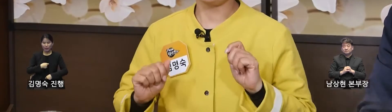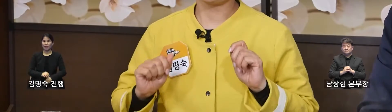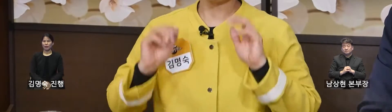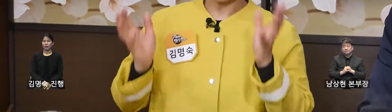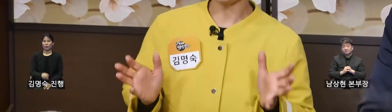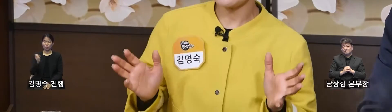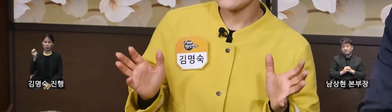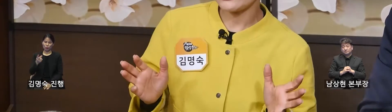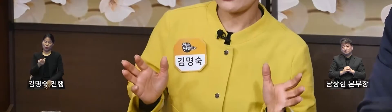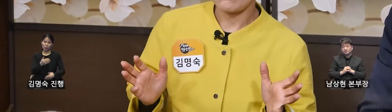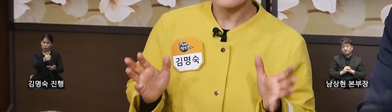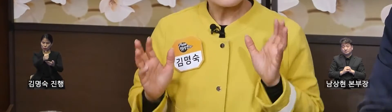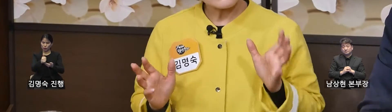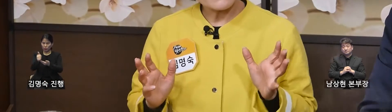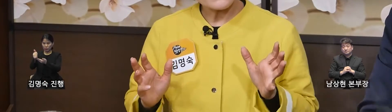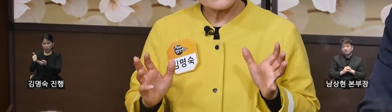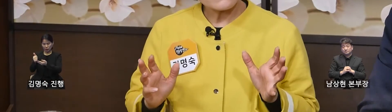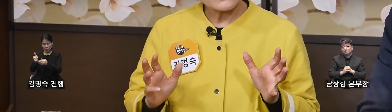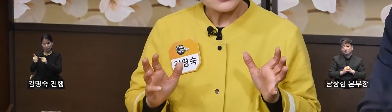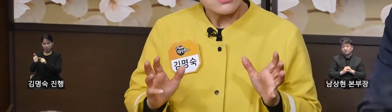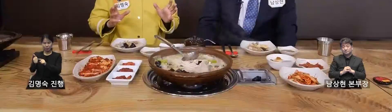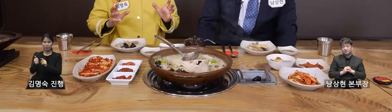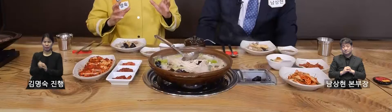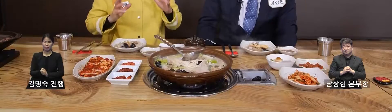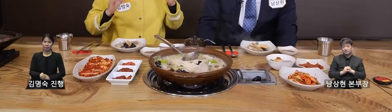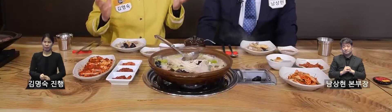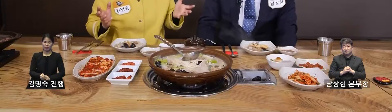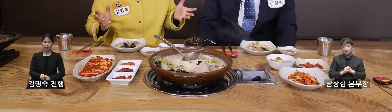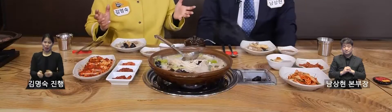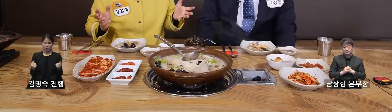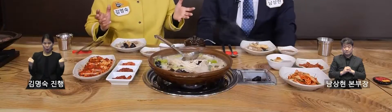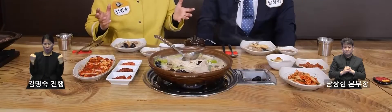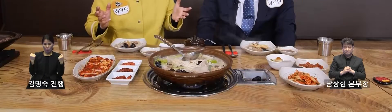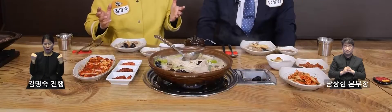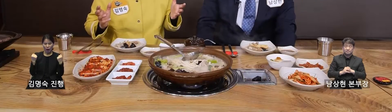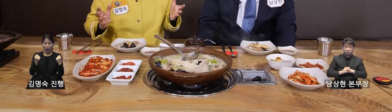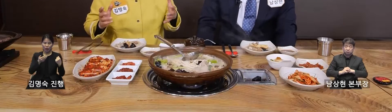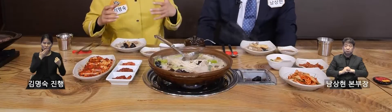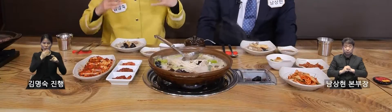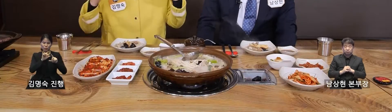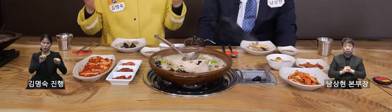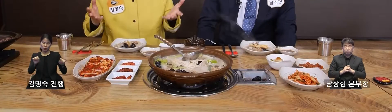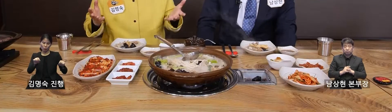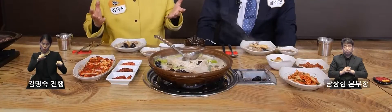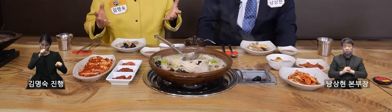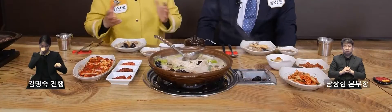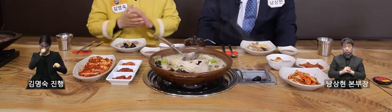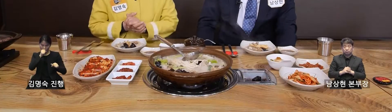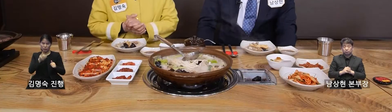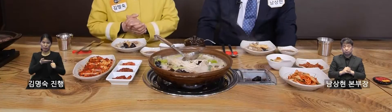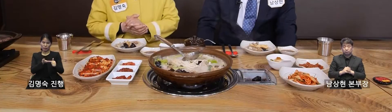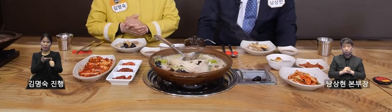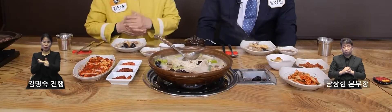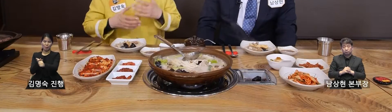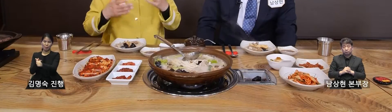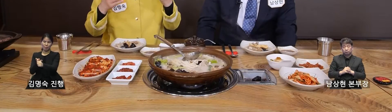그리고 좀 손님들이 어떻게 하면 좀 이렇게 건강한 음식으로 좋은 것으로